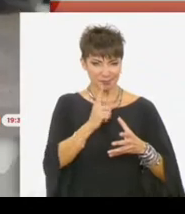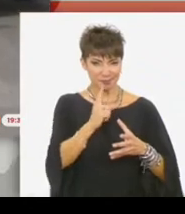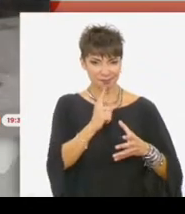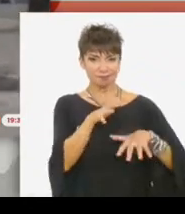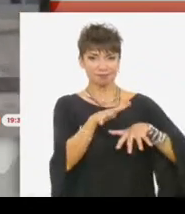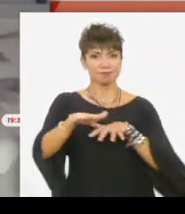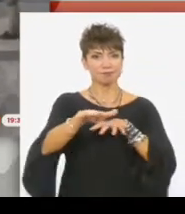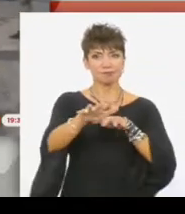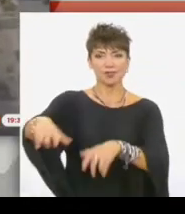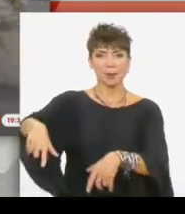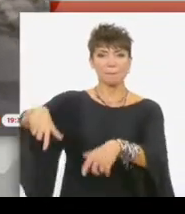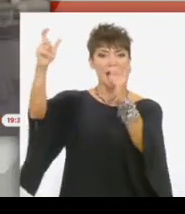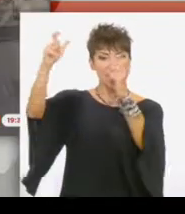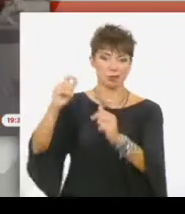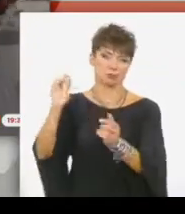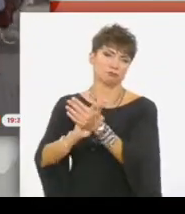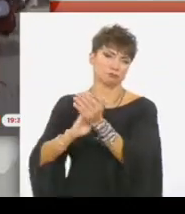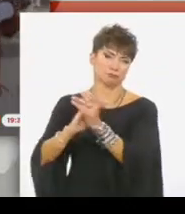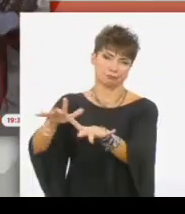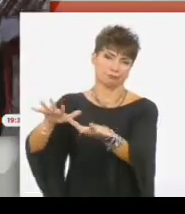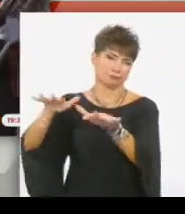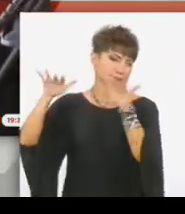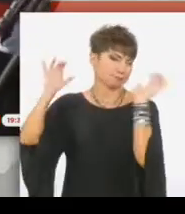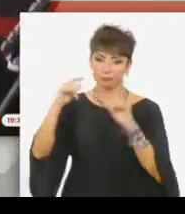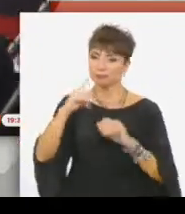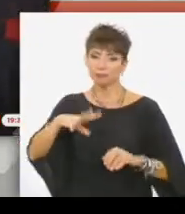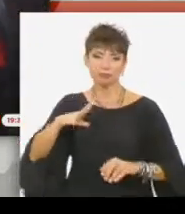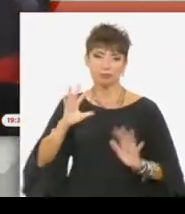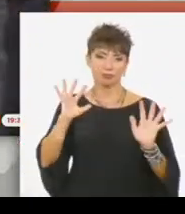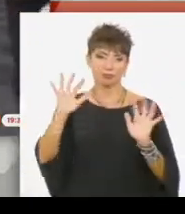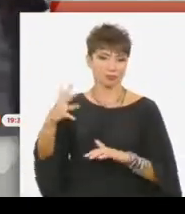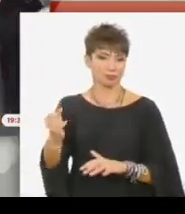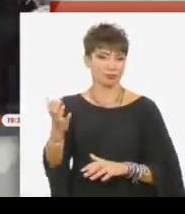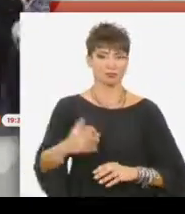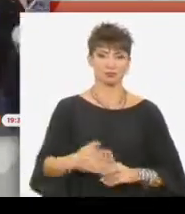κατέληξαν στο Λευκό Πύργο, που χειροκροτήθηκαν από πλήθος κόσμου που είχε συγκεντρωθεί στο σημείο για να τις απολαύσει.